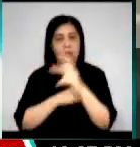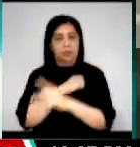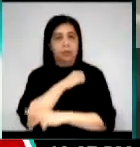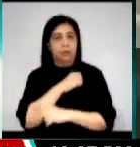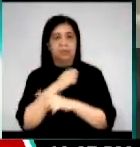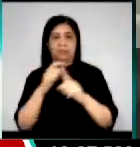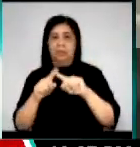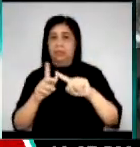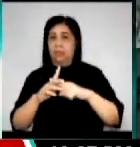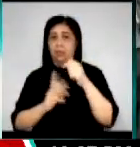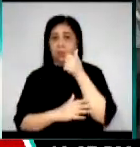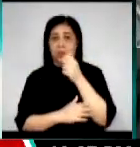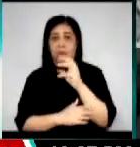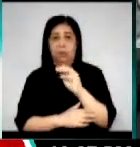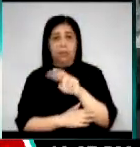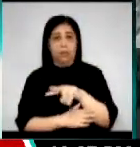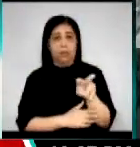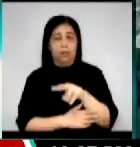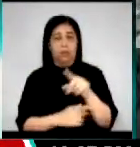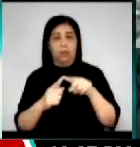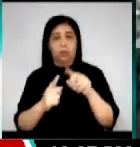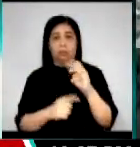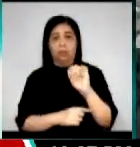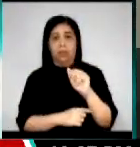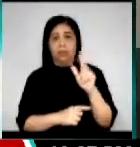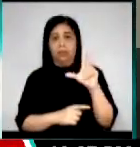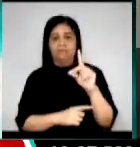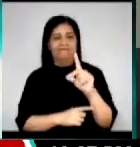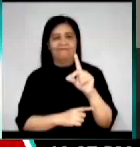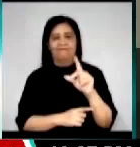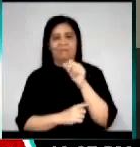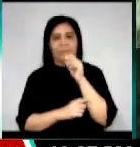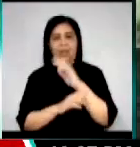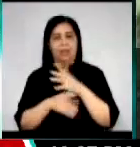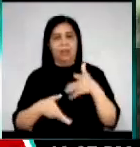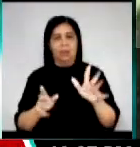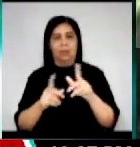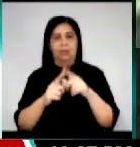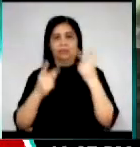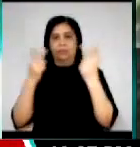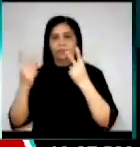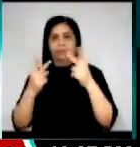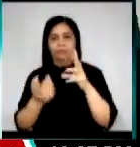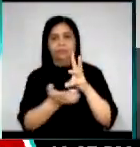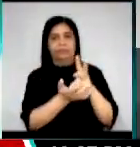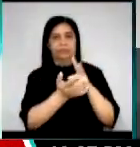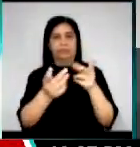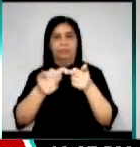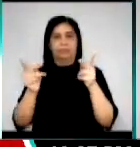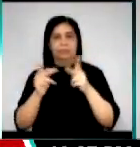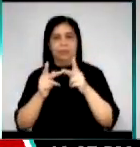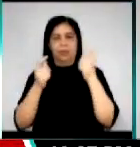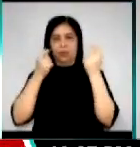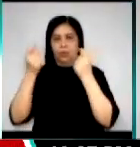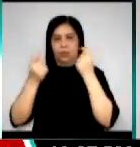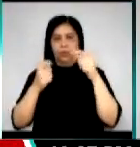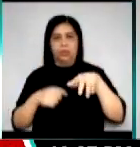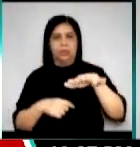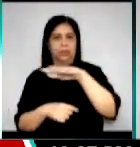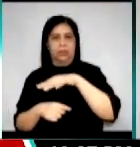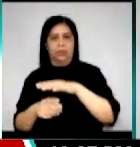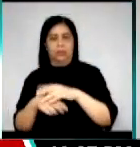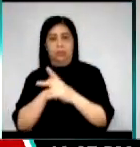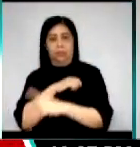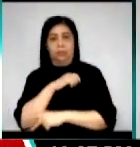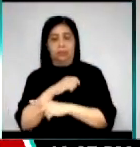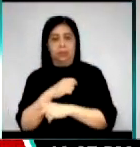May 22 hanggang May 31, hindi muna papayagan ang pagbisita sa mga tourist spot doon. What we are trying to do is that as much as